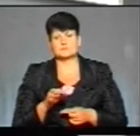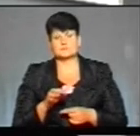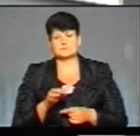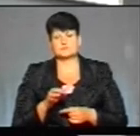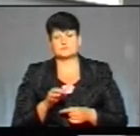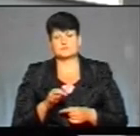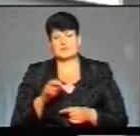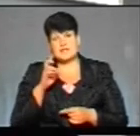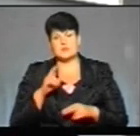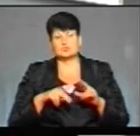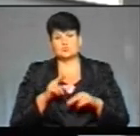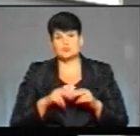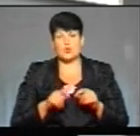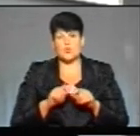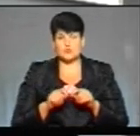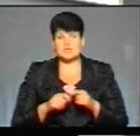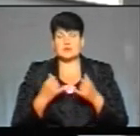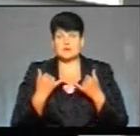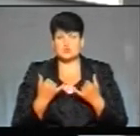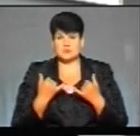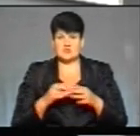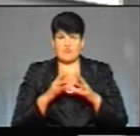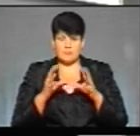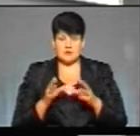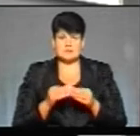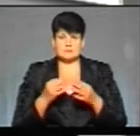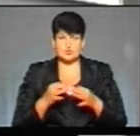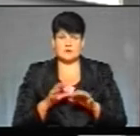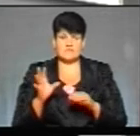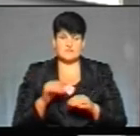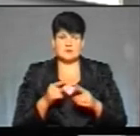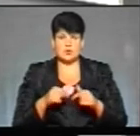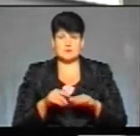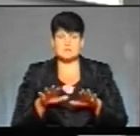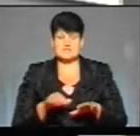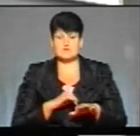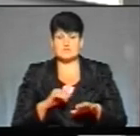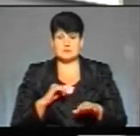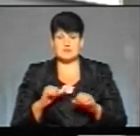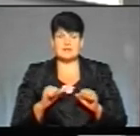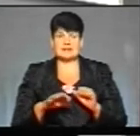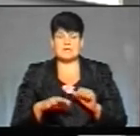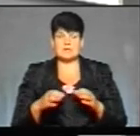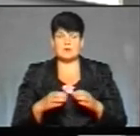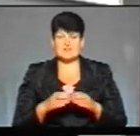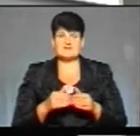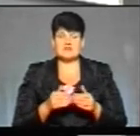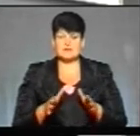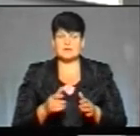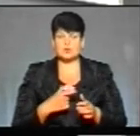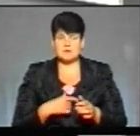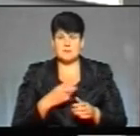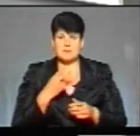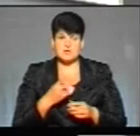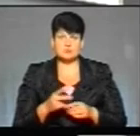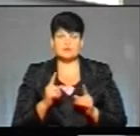навіть держбудконтроль, так? Який сьогодні, в принципі, дозволяє усім органам місцевого самоврядування, об'єднаним територіальним громадам відкривати у себе, але ми бачимо, що тільки Чортків